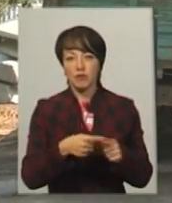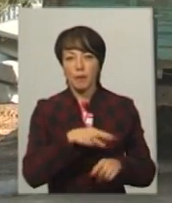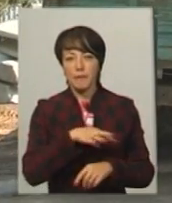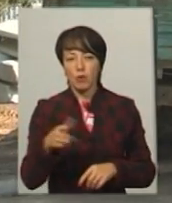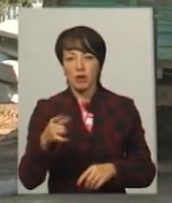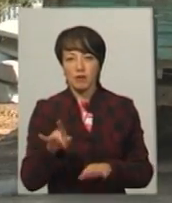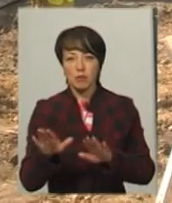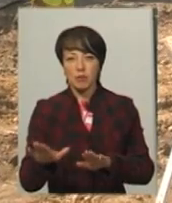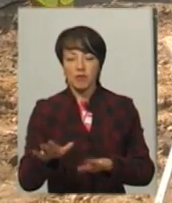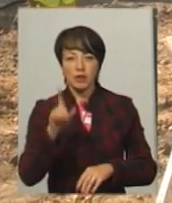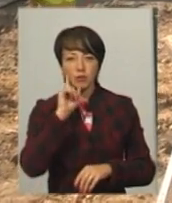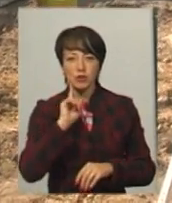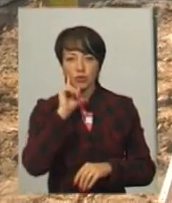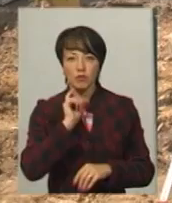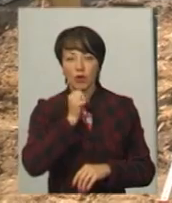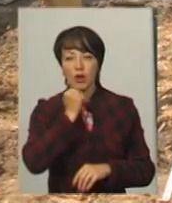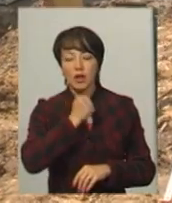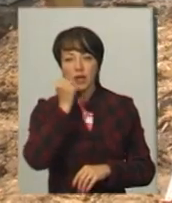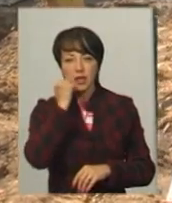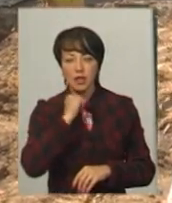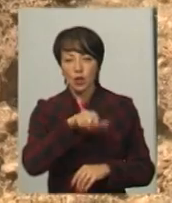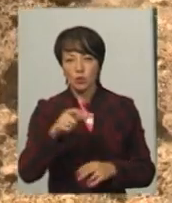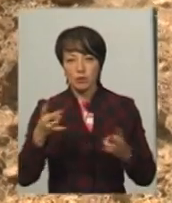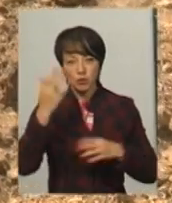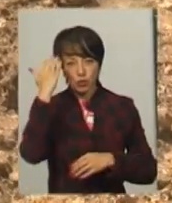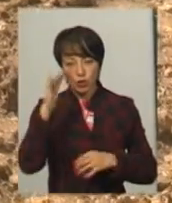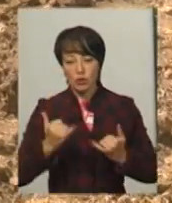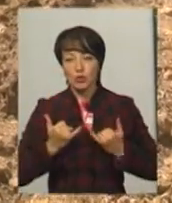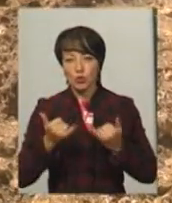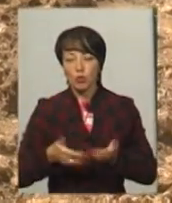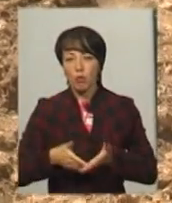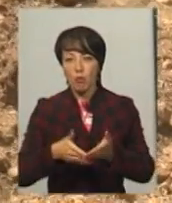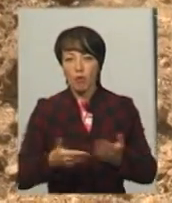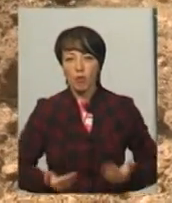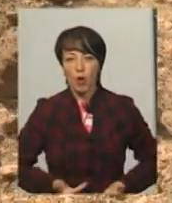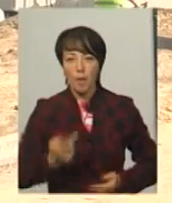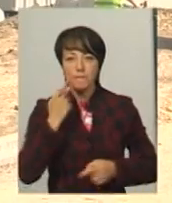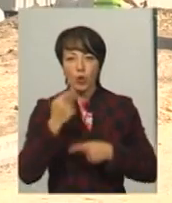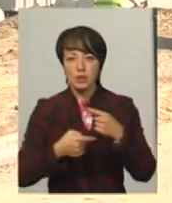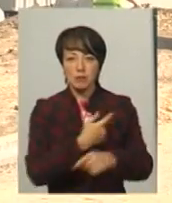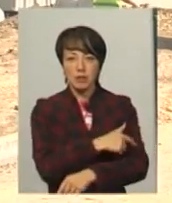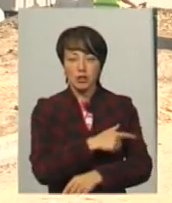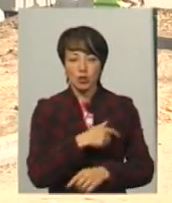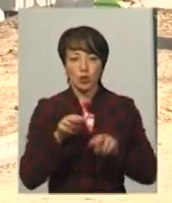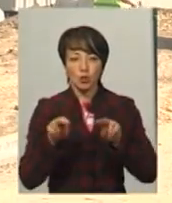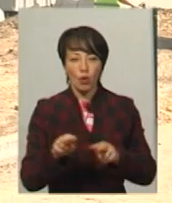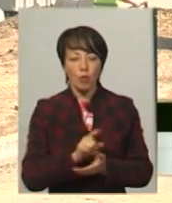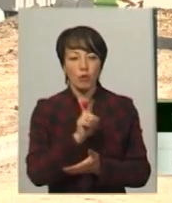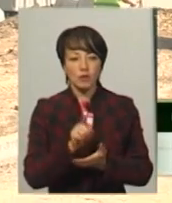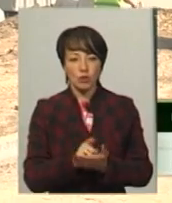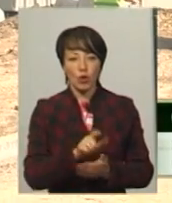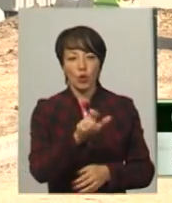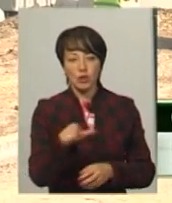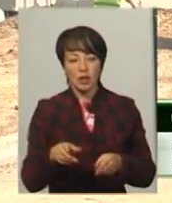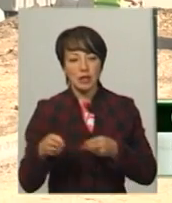В ньому перебуватимуть тимчасово літні люди, яким потрібна стороння допомога в побуті та постійний медичний догляд. Обов'язково до тих людей